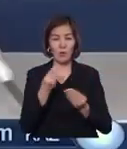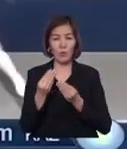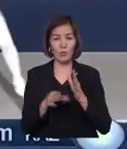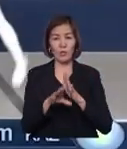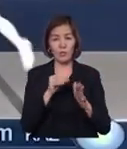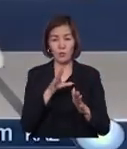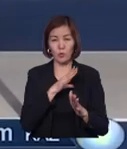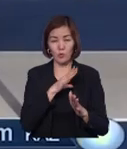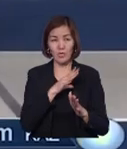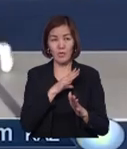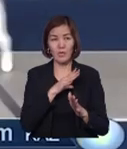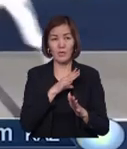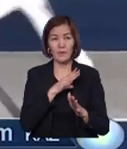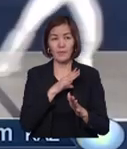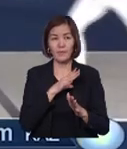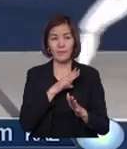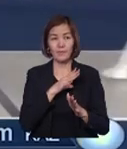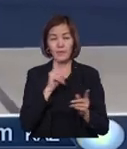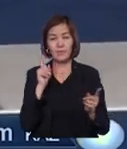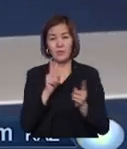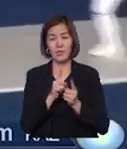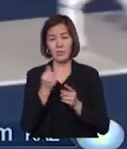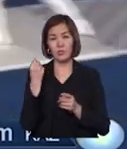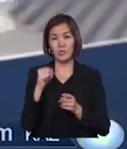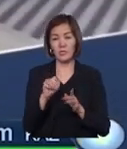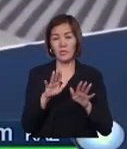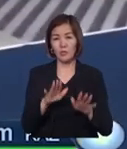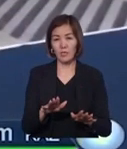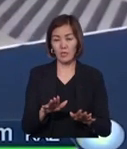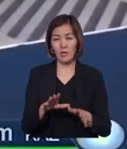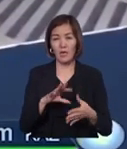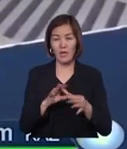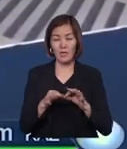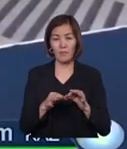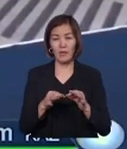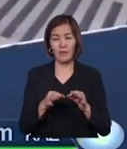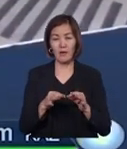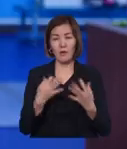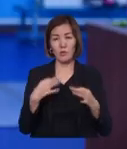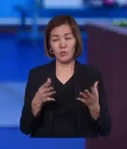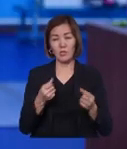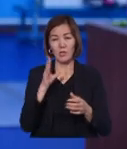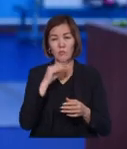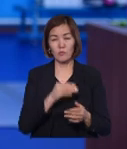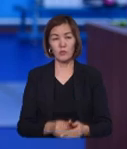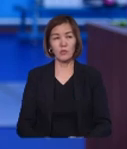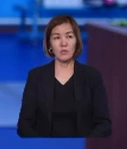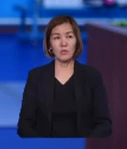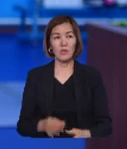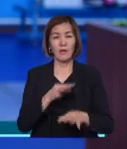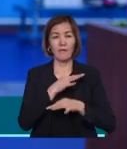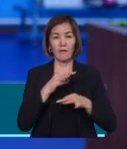іріктеуінен өтті. Айта кетейік, аталған сында тек жеңіске жеткен спортшылар ғана олимпиадалық квота иегері атанады. Финалда